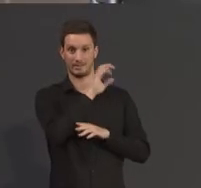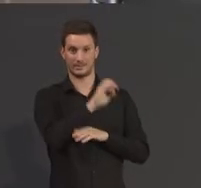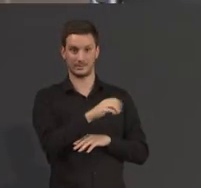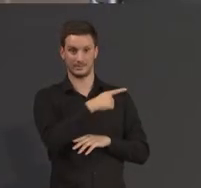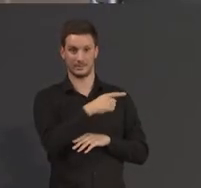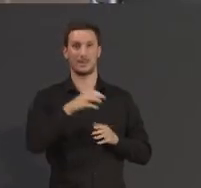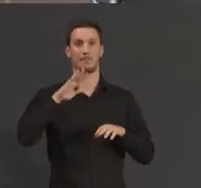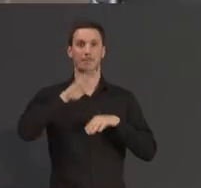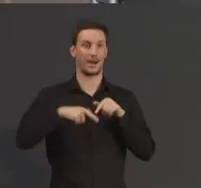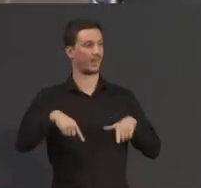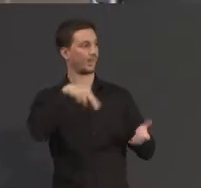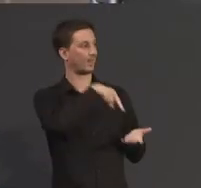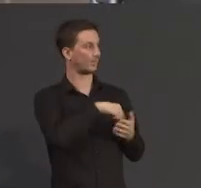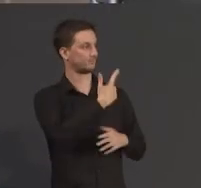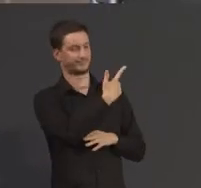per l'escenari.